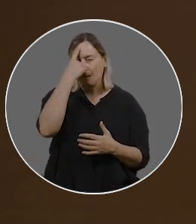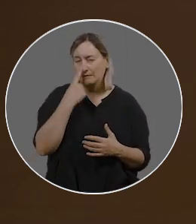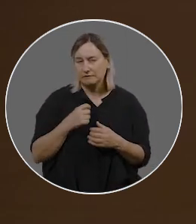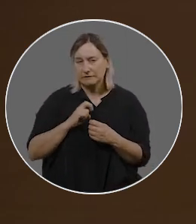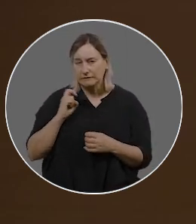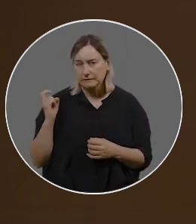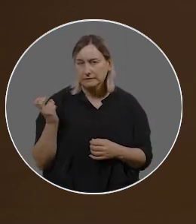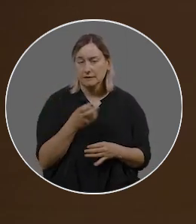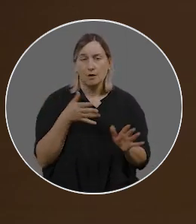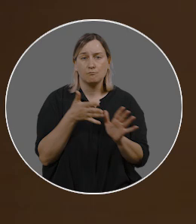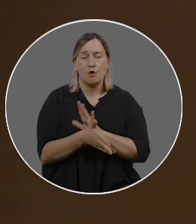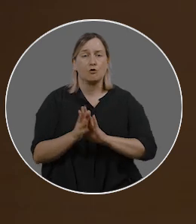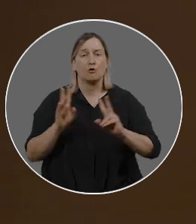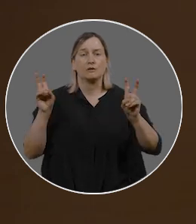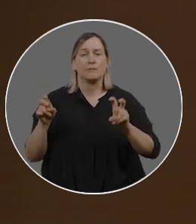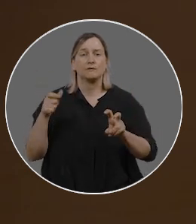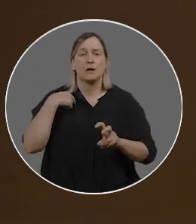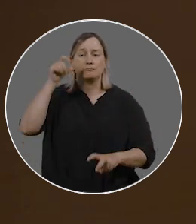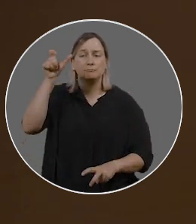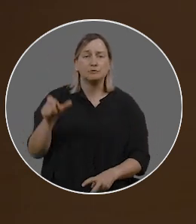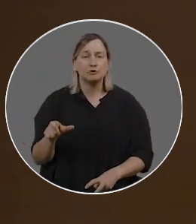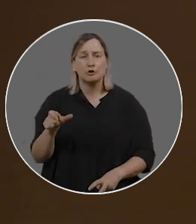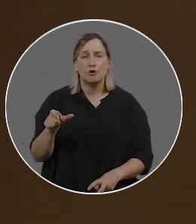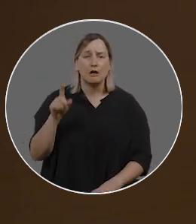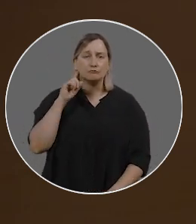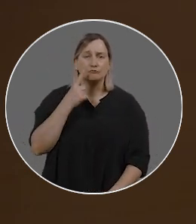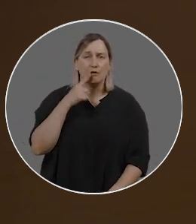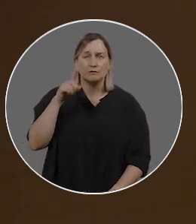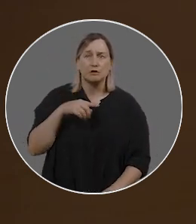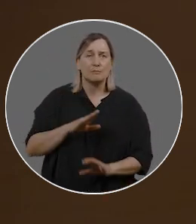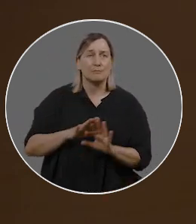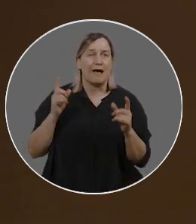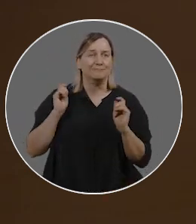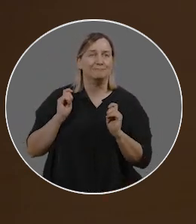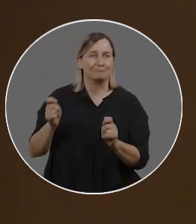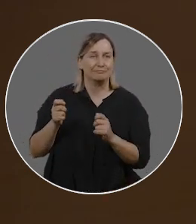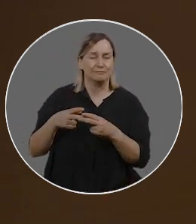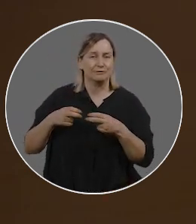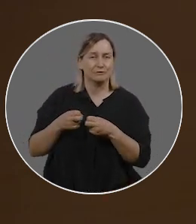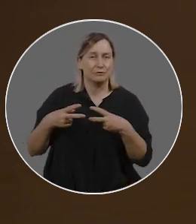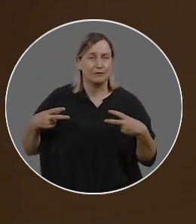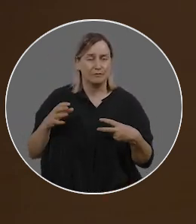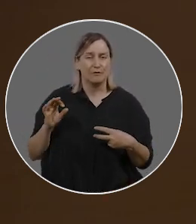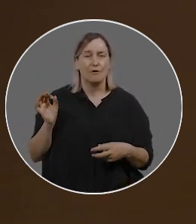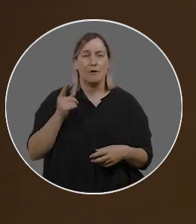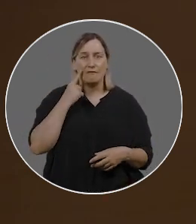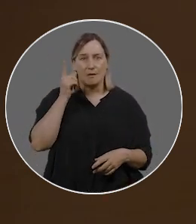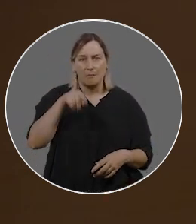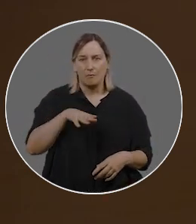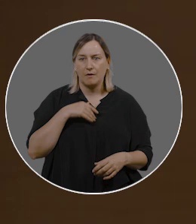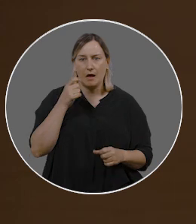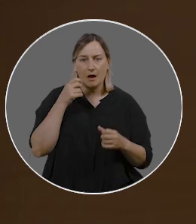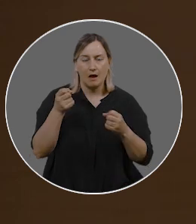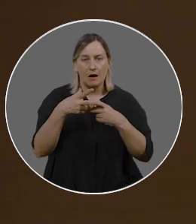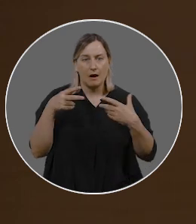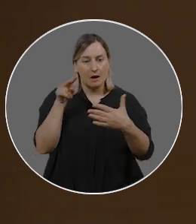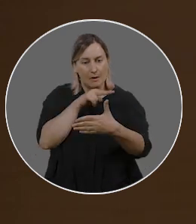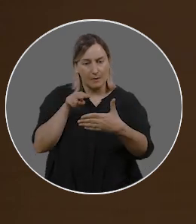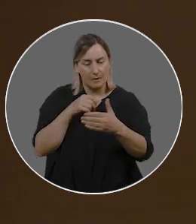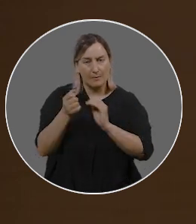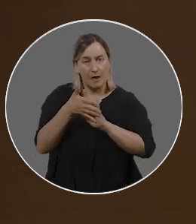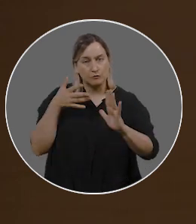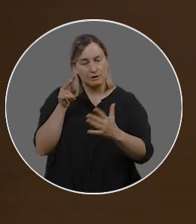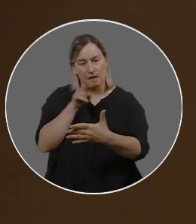diferents, perquè a vegades no és tan important si una persona és sorda o té una discapacitat auditiva, sinó quina velocitat de lectura de subtítols